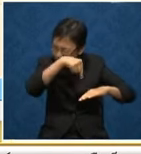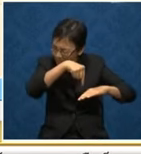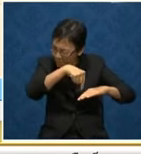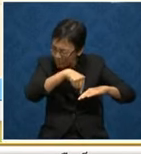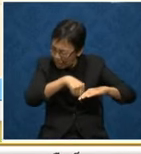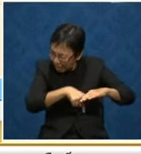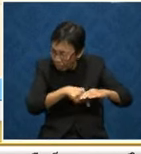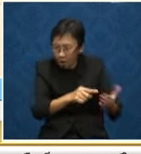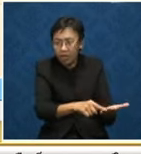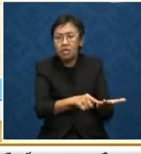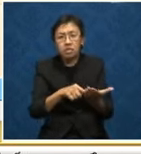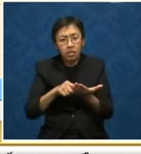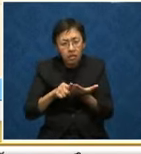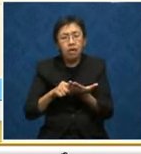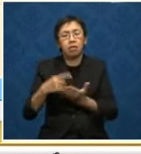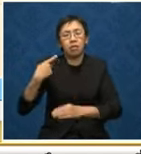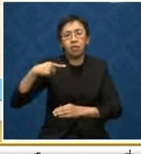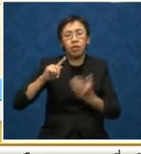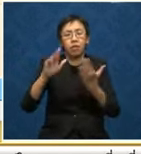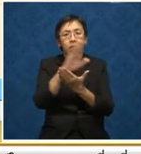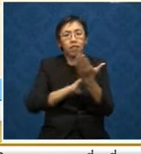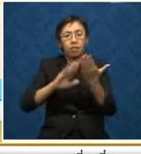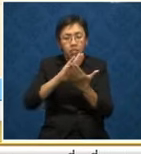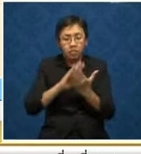ที่เป็นประโยชน์ต่อชาติบ้านเมืองด้วย